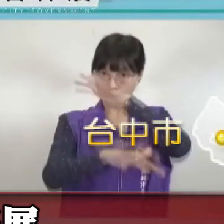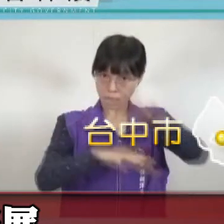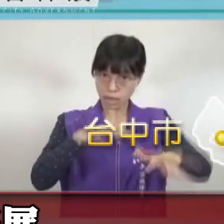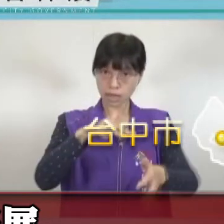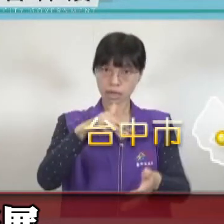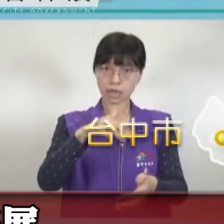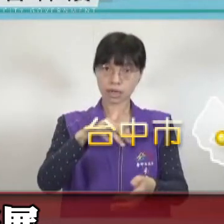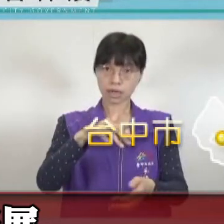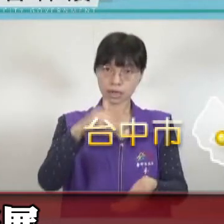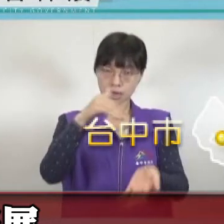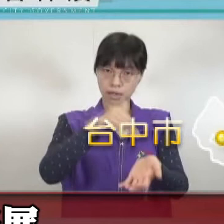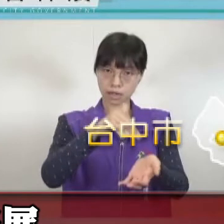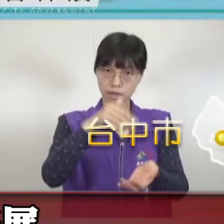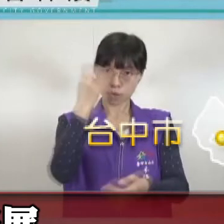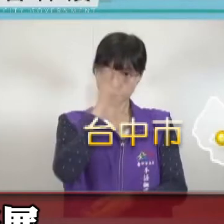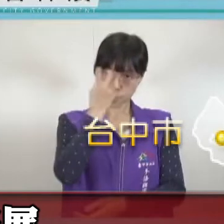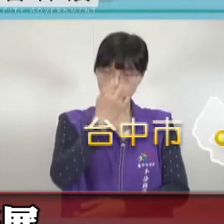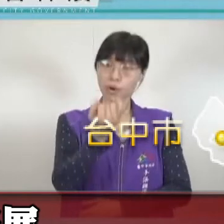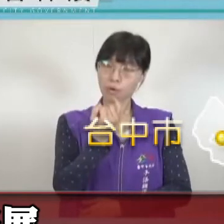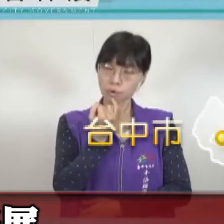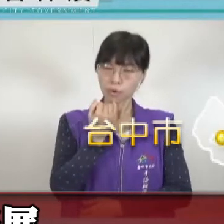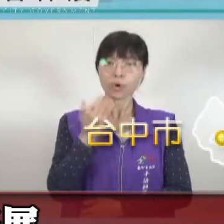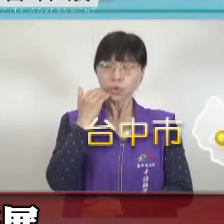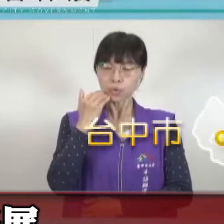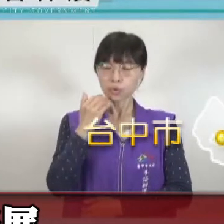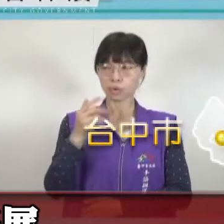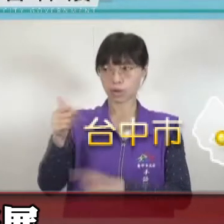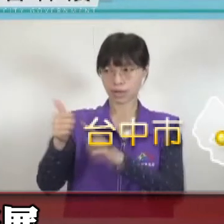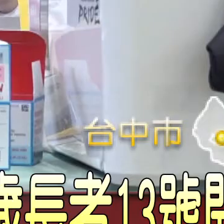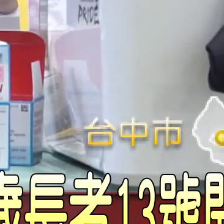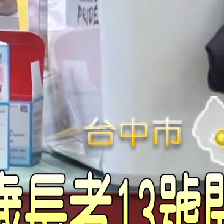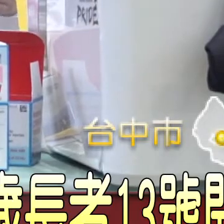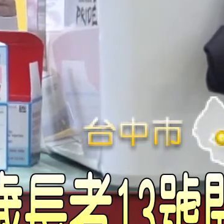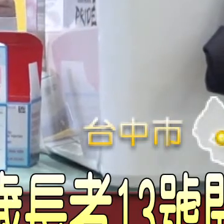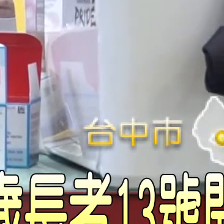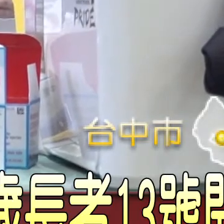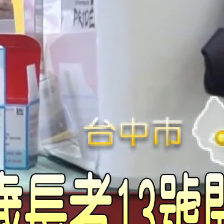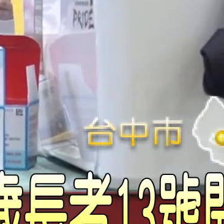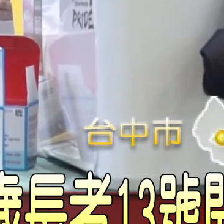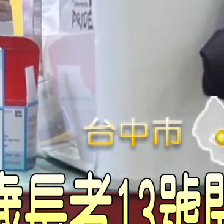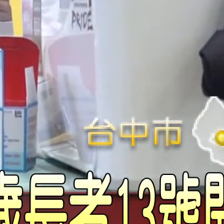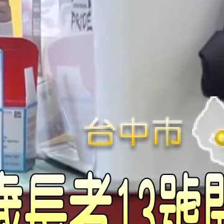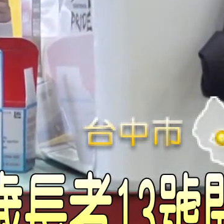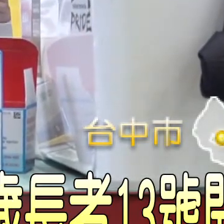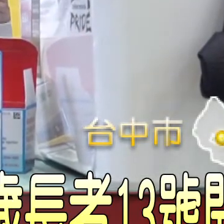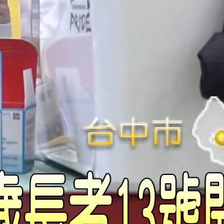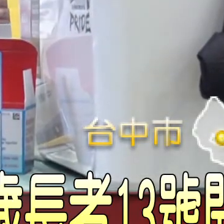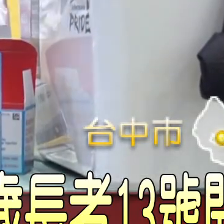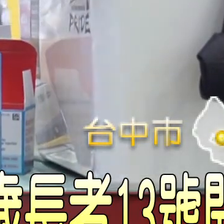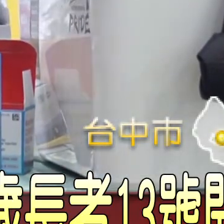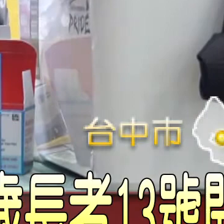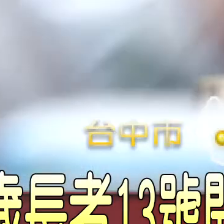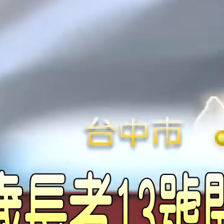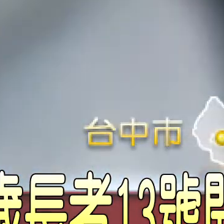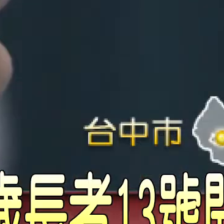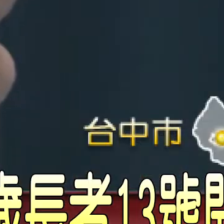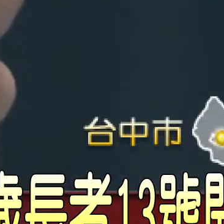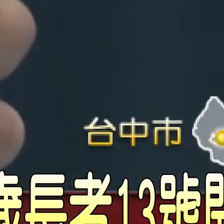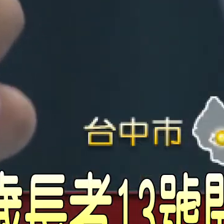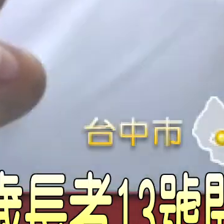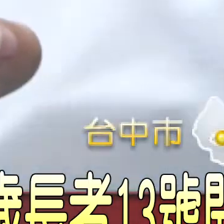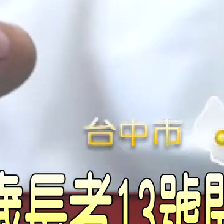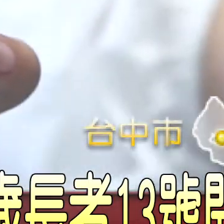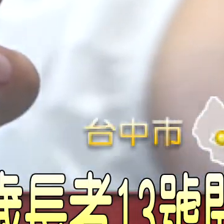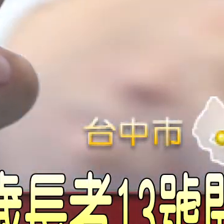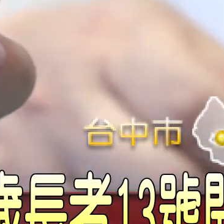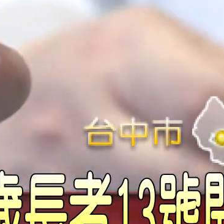可能足迹轨迹重叠的人都可以去做快筛 在疫苗方面，市府也表示，新一批莫德纳疫